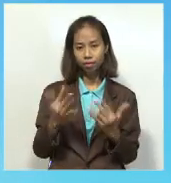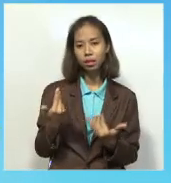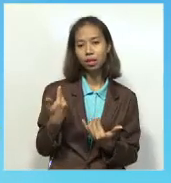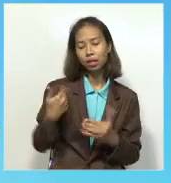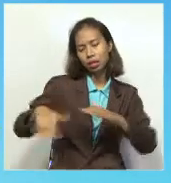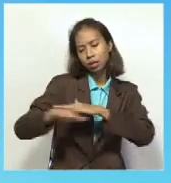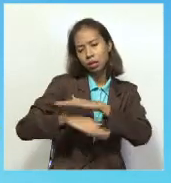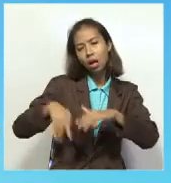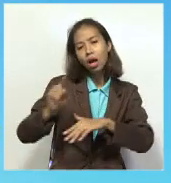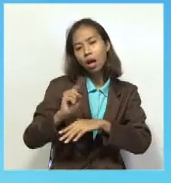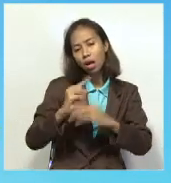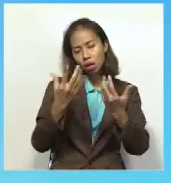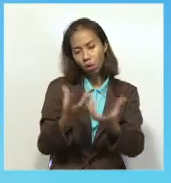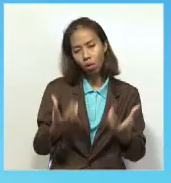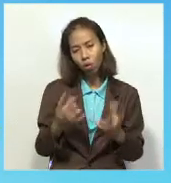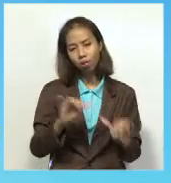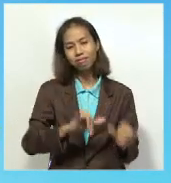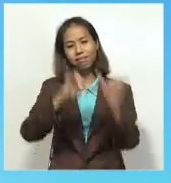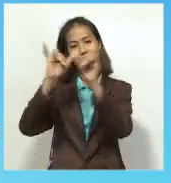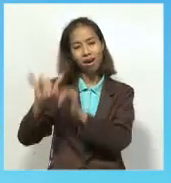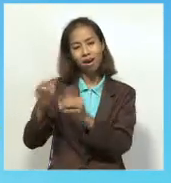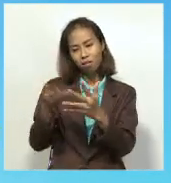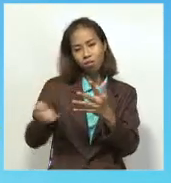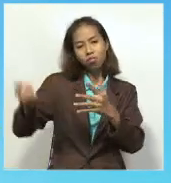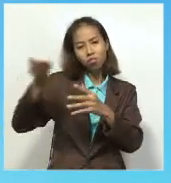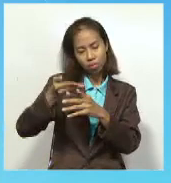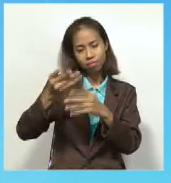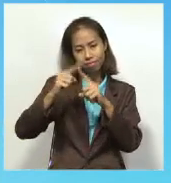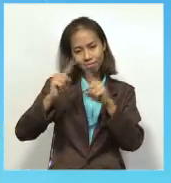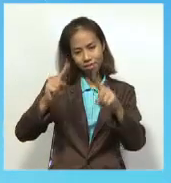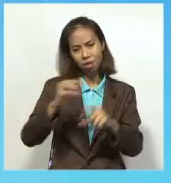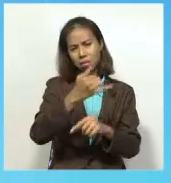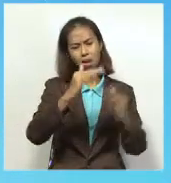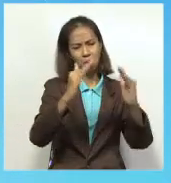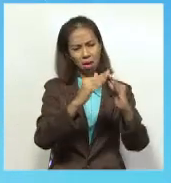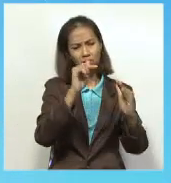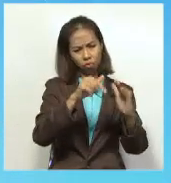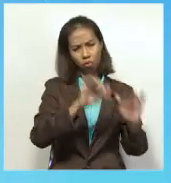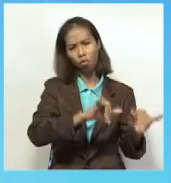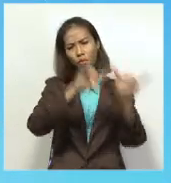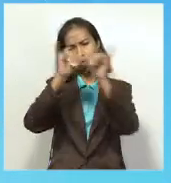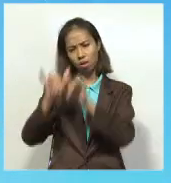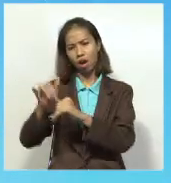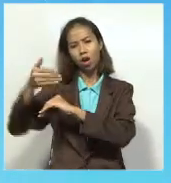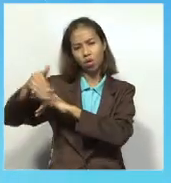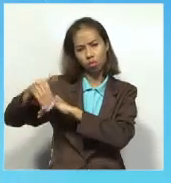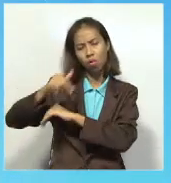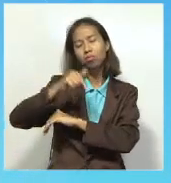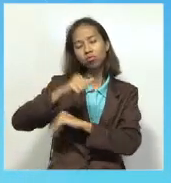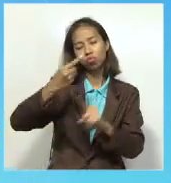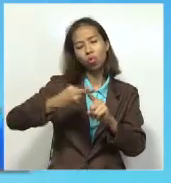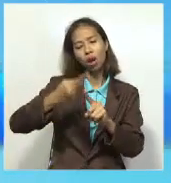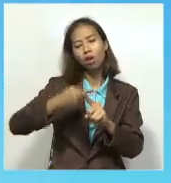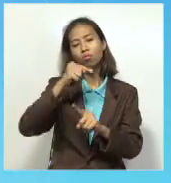ชนก็ได้มีการขนข้าวของขึ้นที่สูงแล้วนะคะแต่ว่าบางครอบครัวเนี่ยต้องอพยพไปอยู่ในพื้นที่ใกล้เคียงเป็นการชั่วคราว